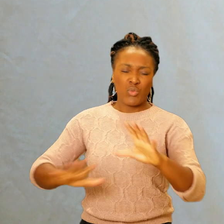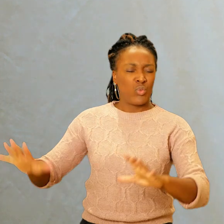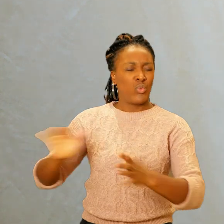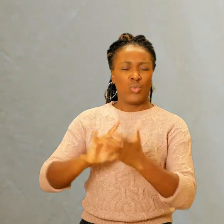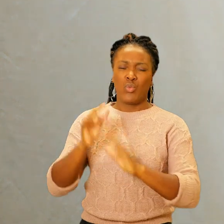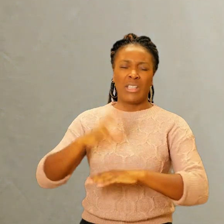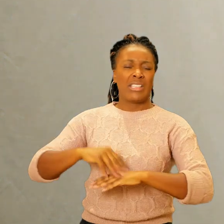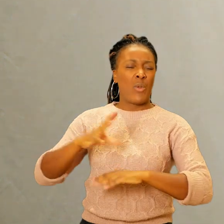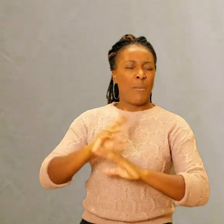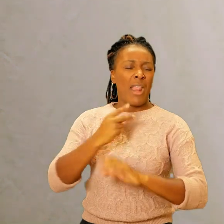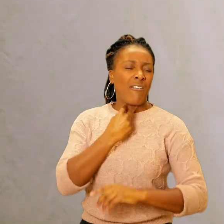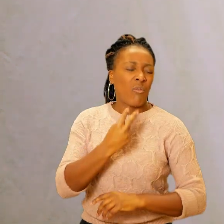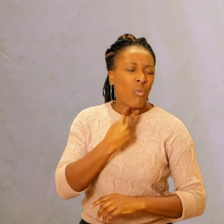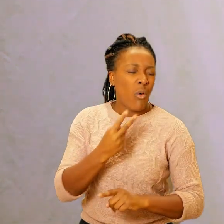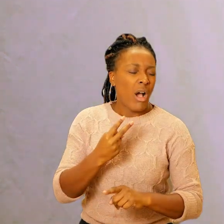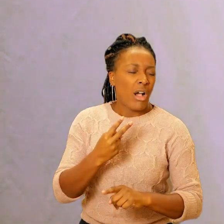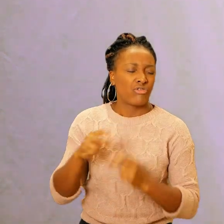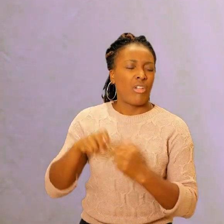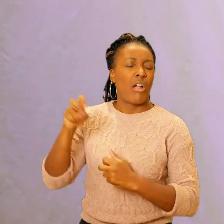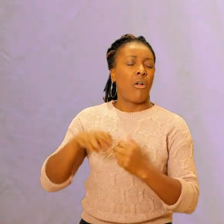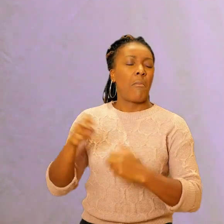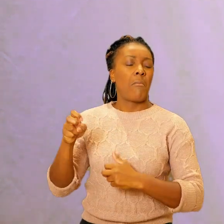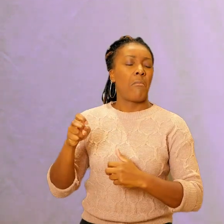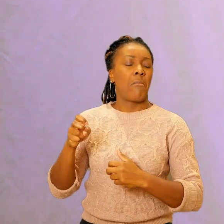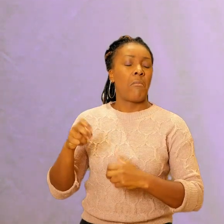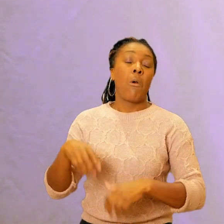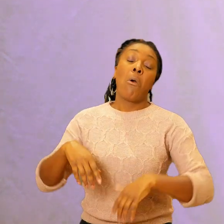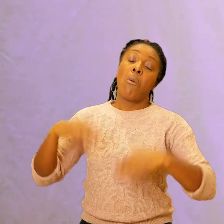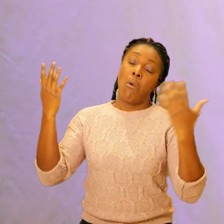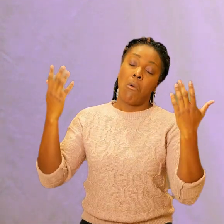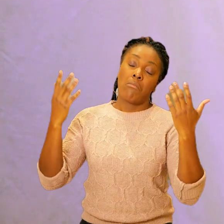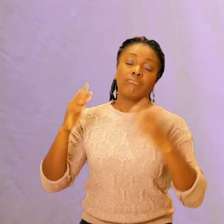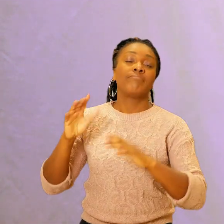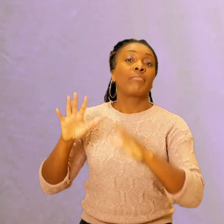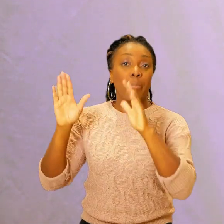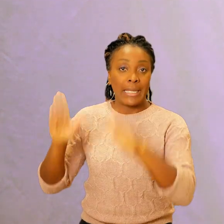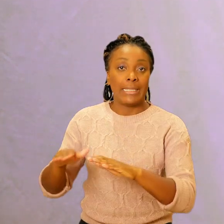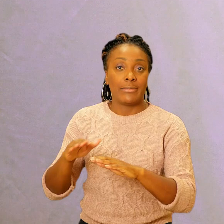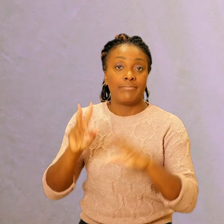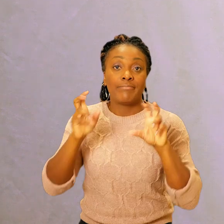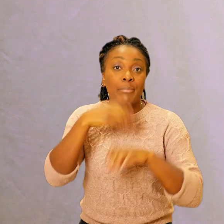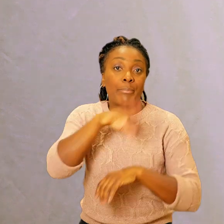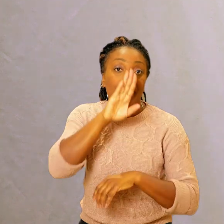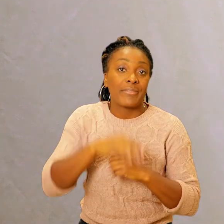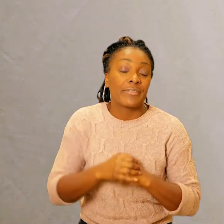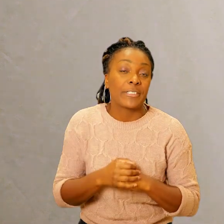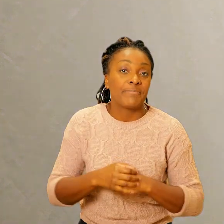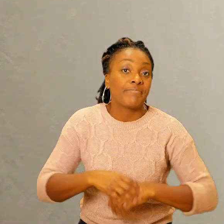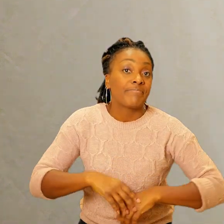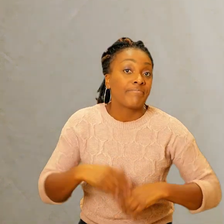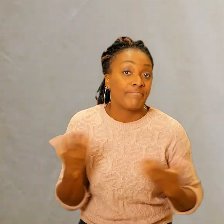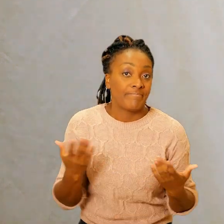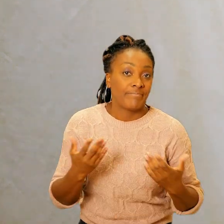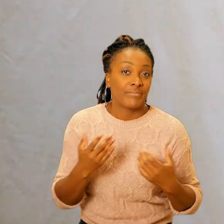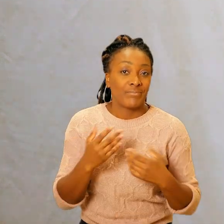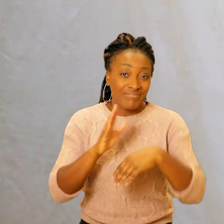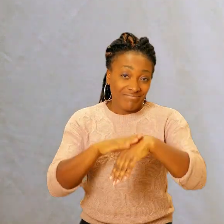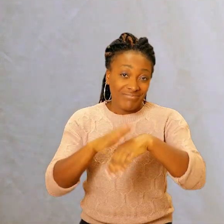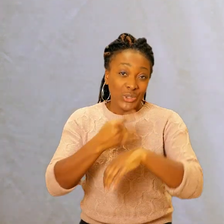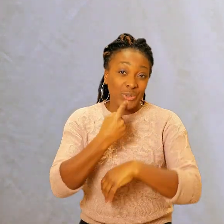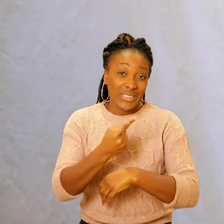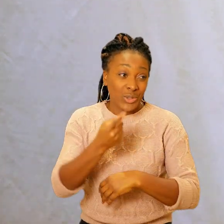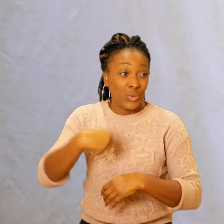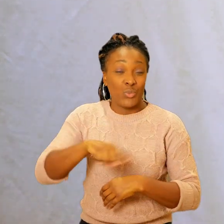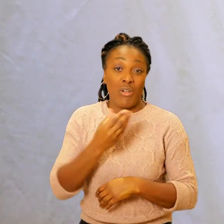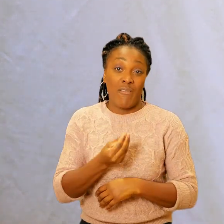Mais il va pas s'arrêter là-dessus et il va se faire avoir. Et j'aimerais te dire que, en tant qu'enfant de Dieu, on a tout intérêt